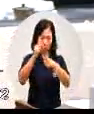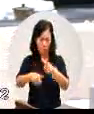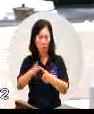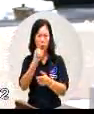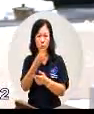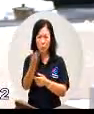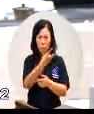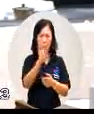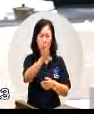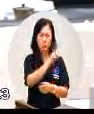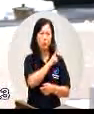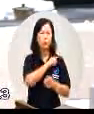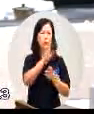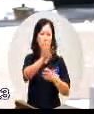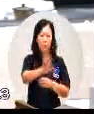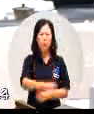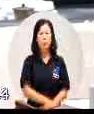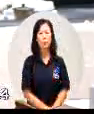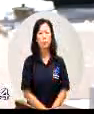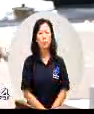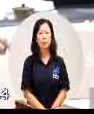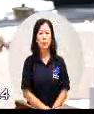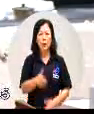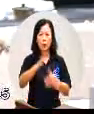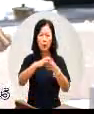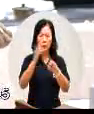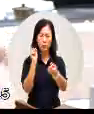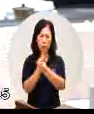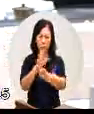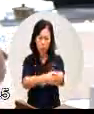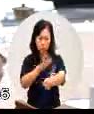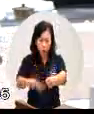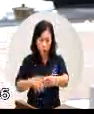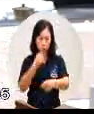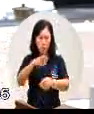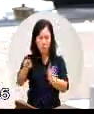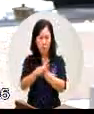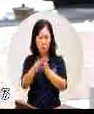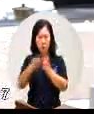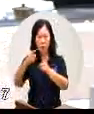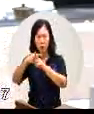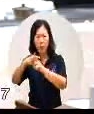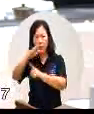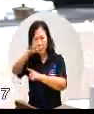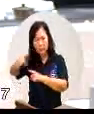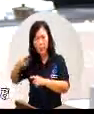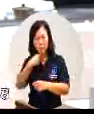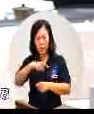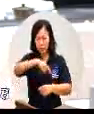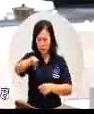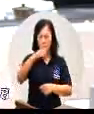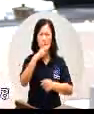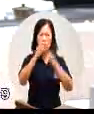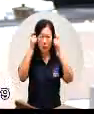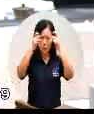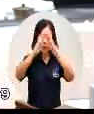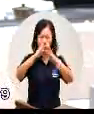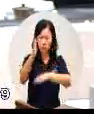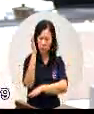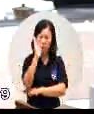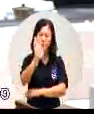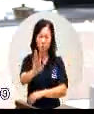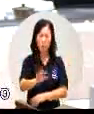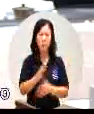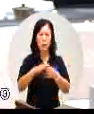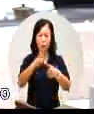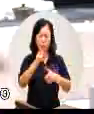是安都有中间这段，多地左心站到半屏山这段都安起景的呢吼，市长，你敢不知我讲的是不能